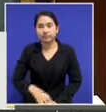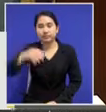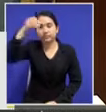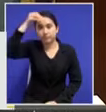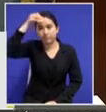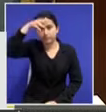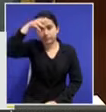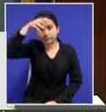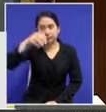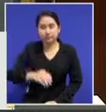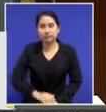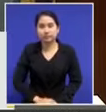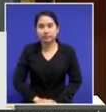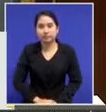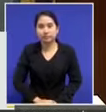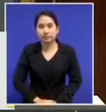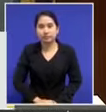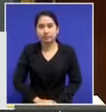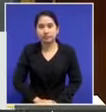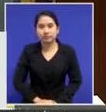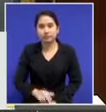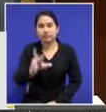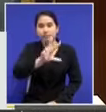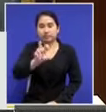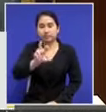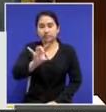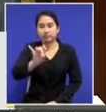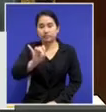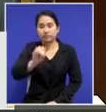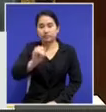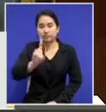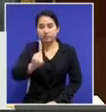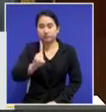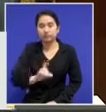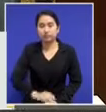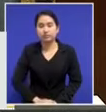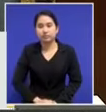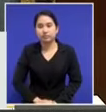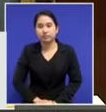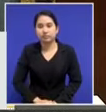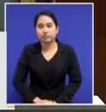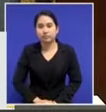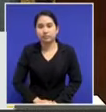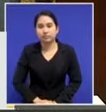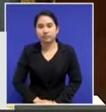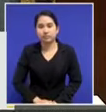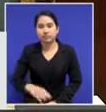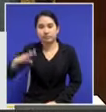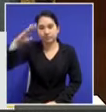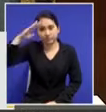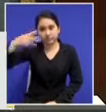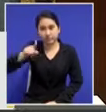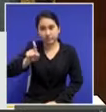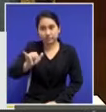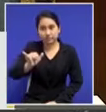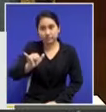ธรจึงรุ่งเรืองกิจครับ 381นายพีรศักดิ์พอจิต พลเอกประยุทธ์จันทร์โอช